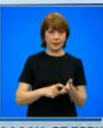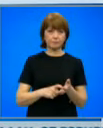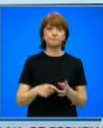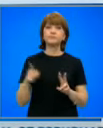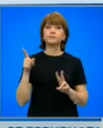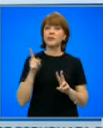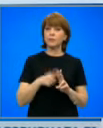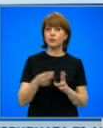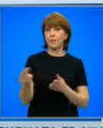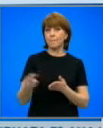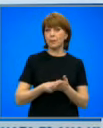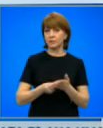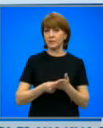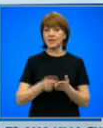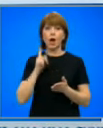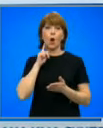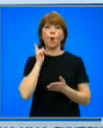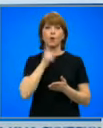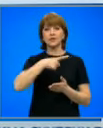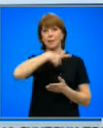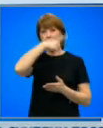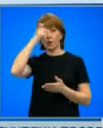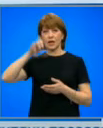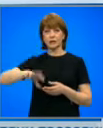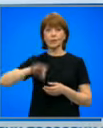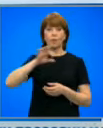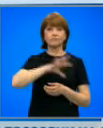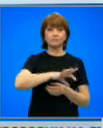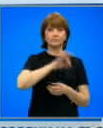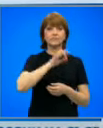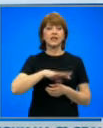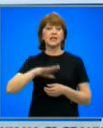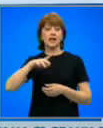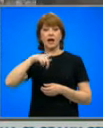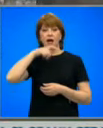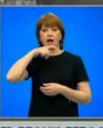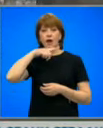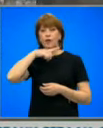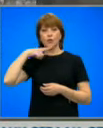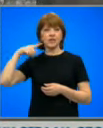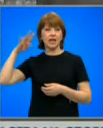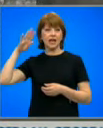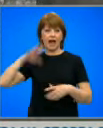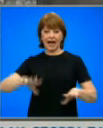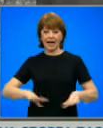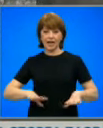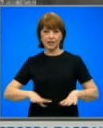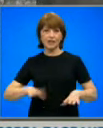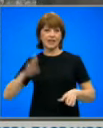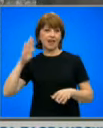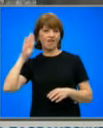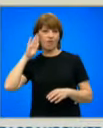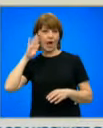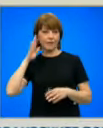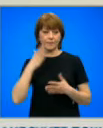Междувременно Путин подписа указ за пролетното набиране на руски граждани за военна служба. Вашингтон твърди, че Путин